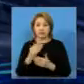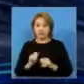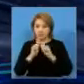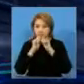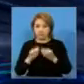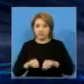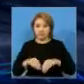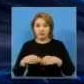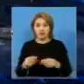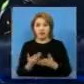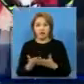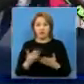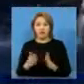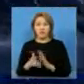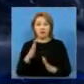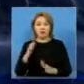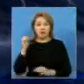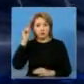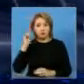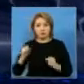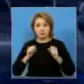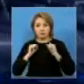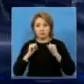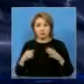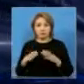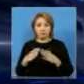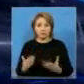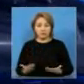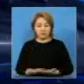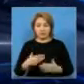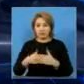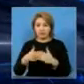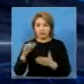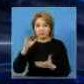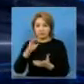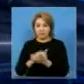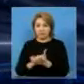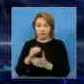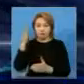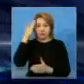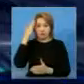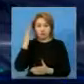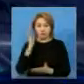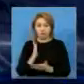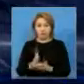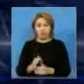сыйлықтар таратты. Олардың қатарында оқуда, спортта, қоғамдық өмірде белсенділік танытқан дарындылар бар.